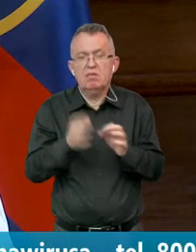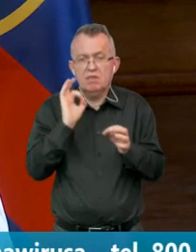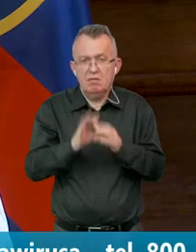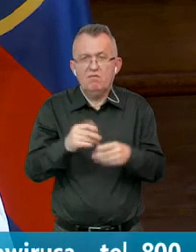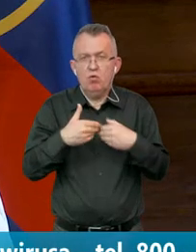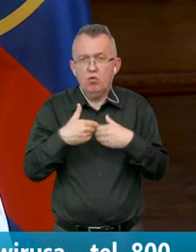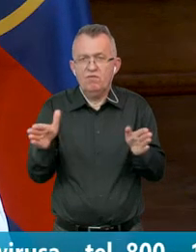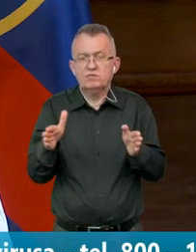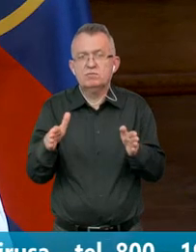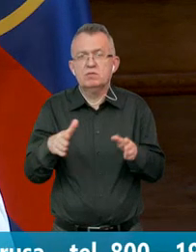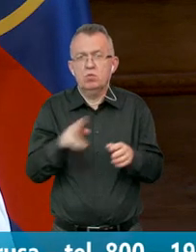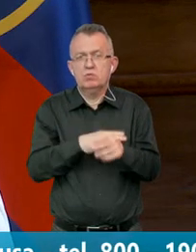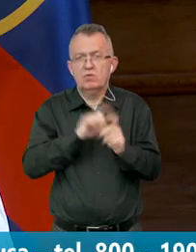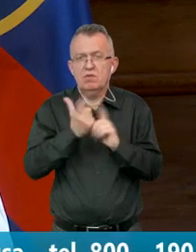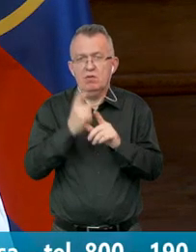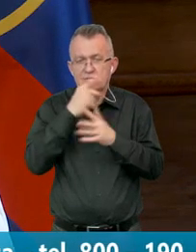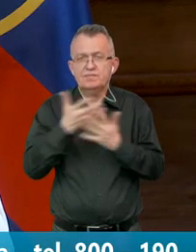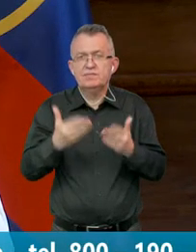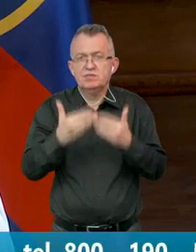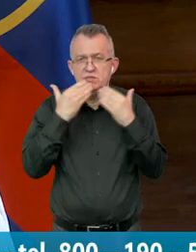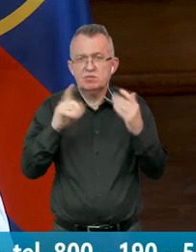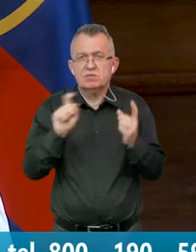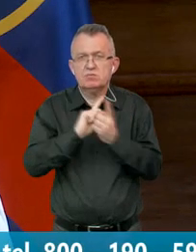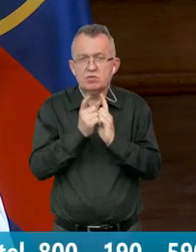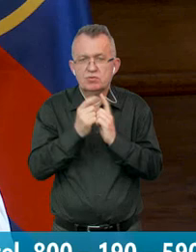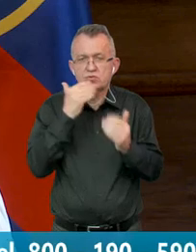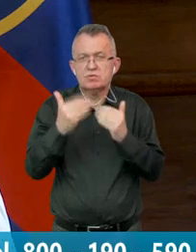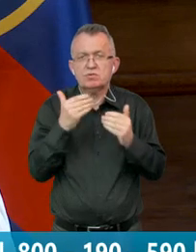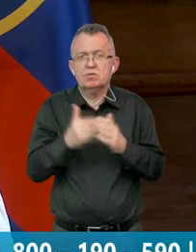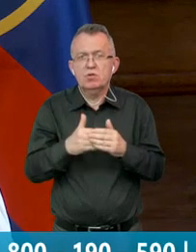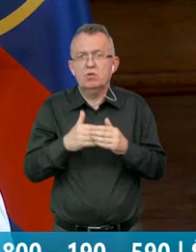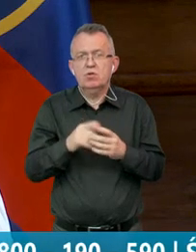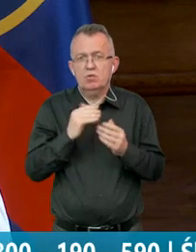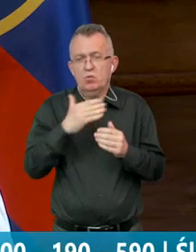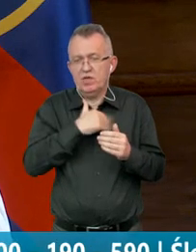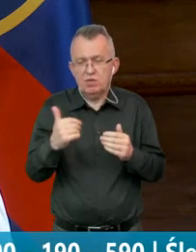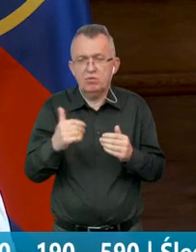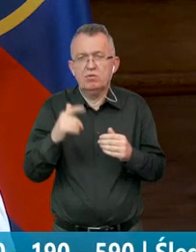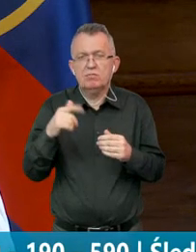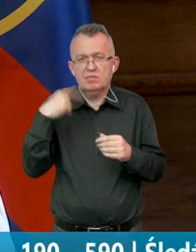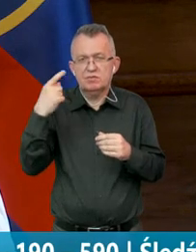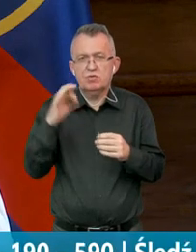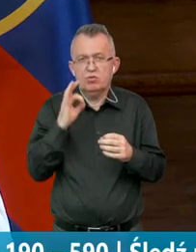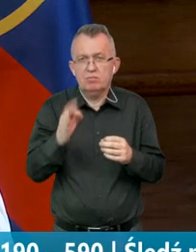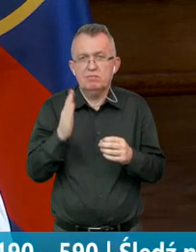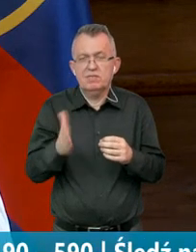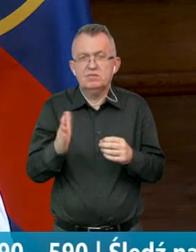otworzymy urząd dla wszystkich. Bardzo dziękuję wam za to spotkanie, życzę udanego weekendu, mam nadzieję, że będzie dobra